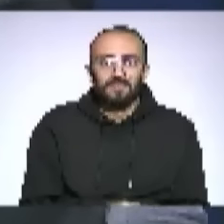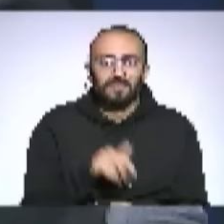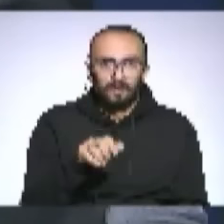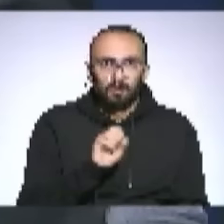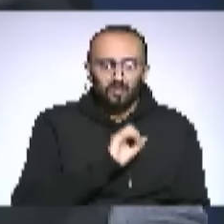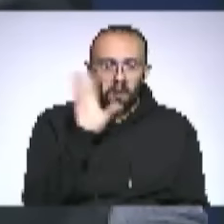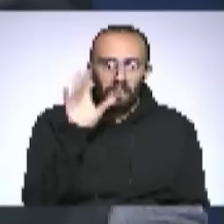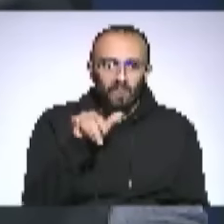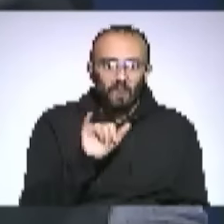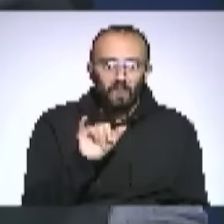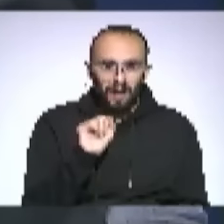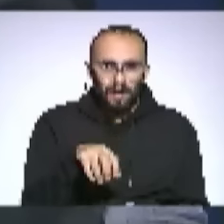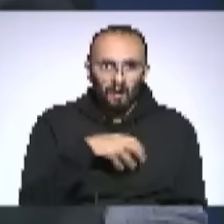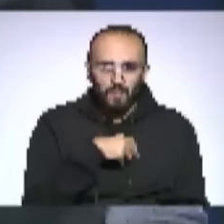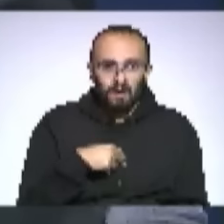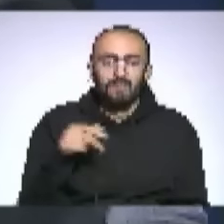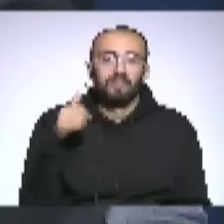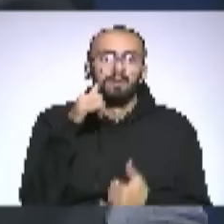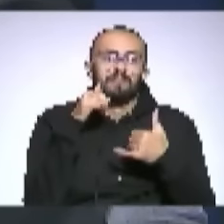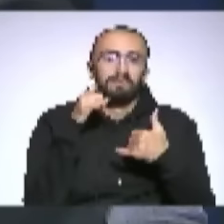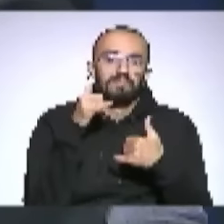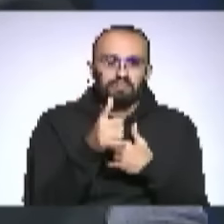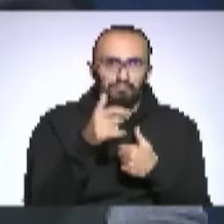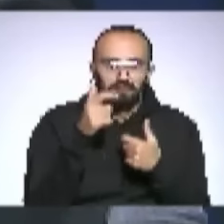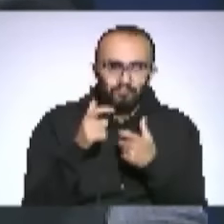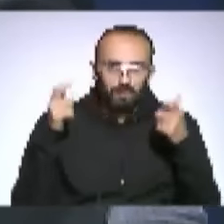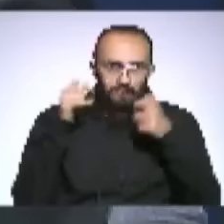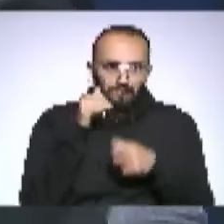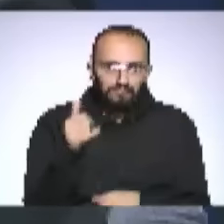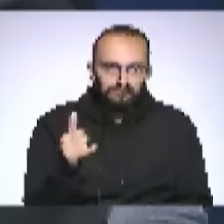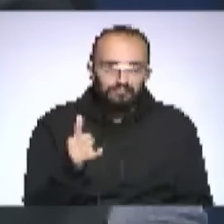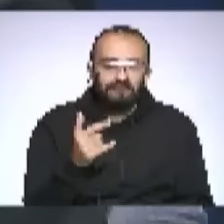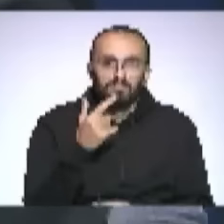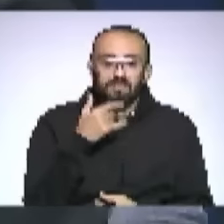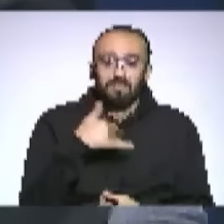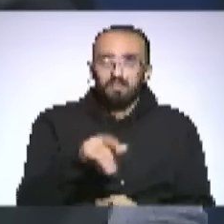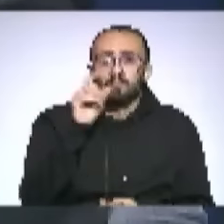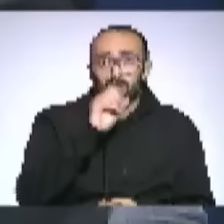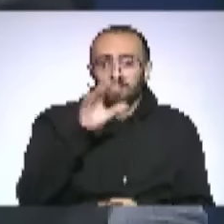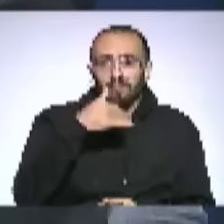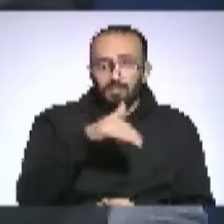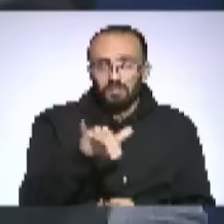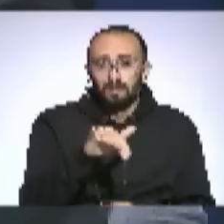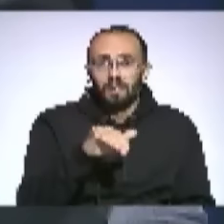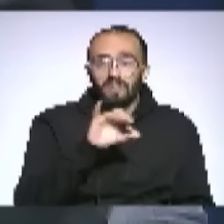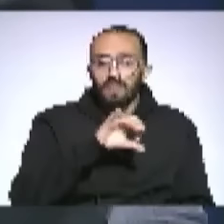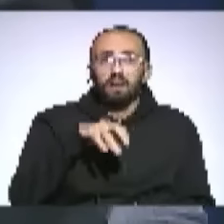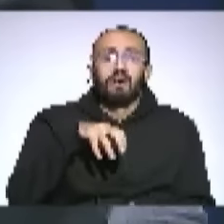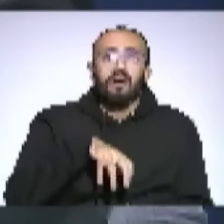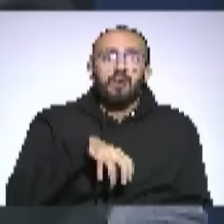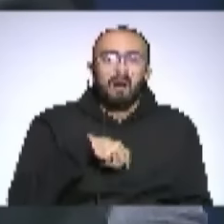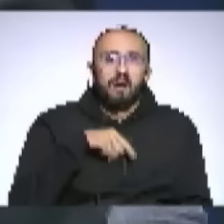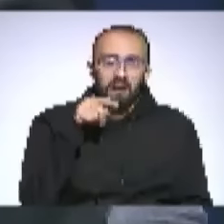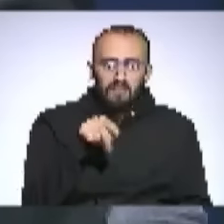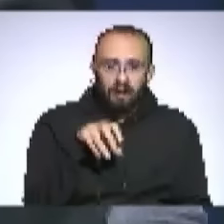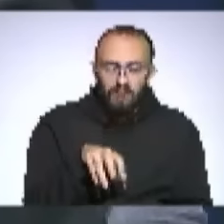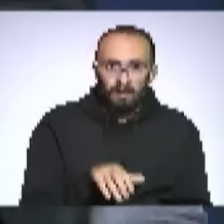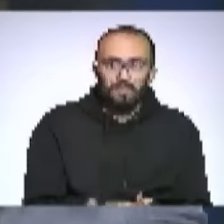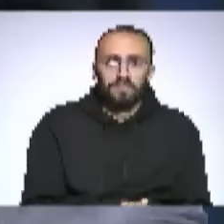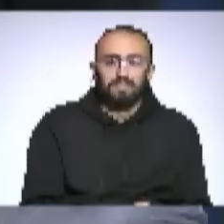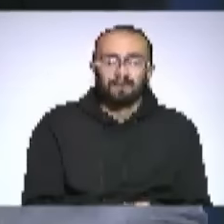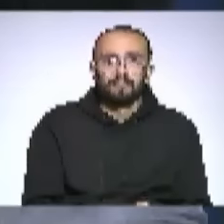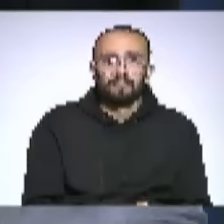الصبح واتصلوا بيا عجينا بكره الصبح في القاهره الساعه كذا يعني